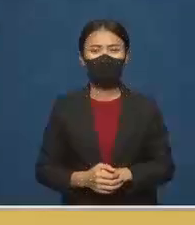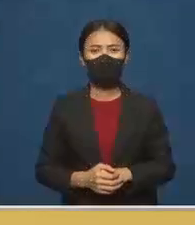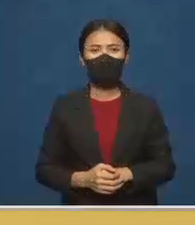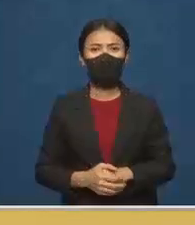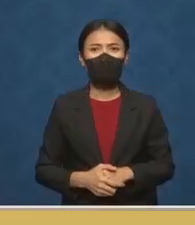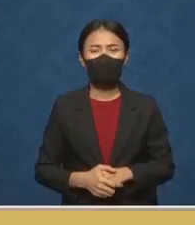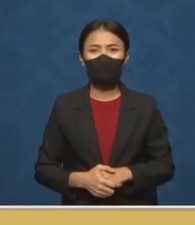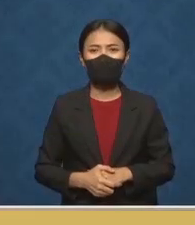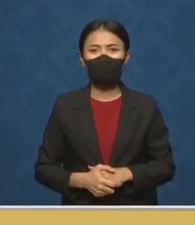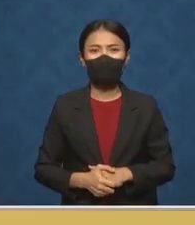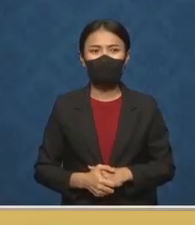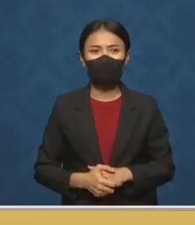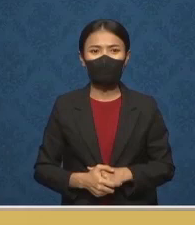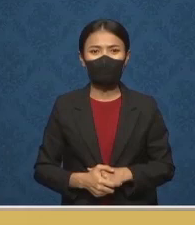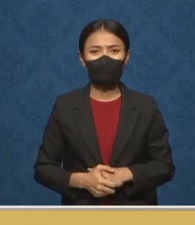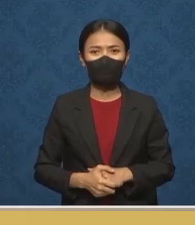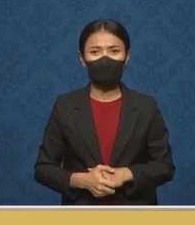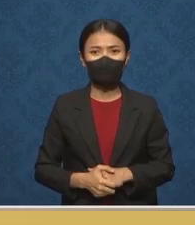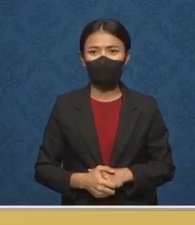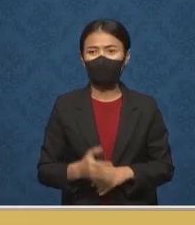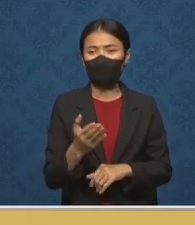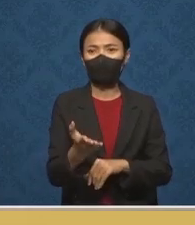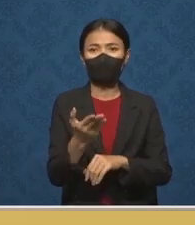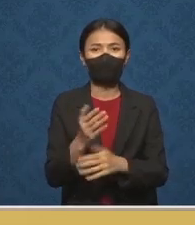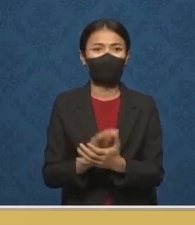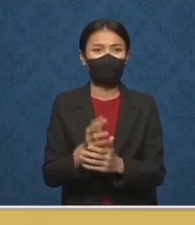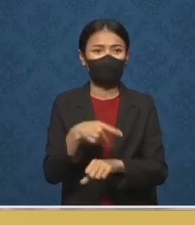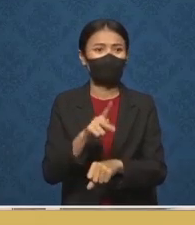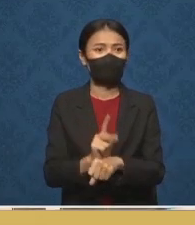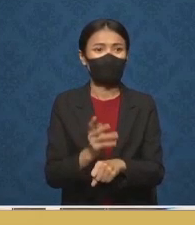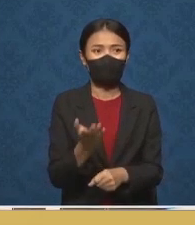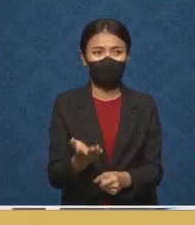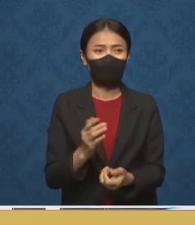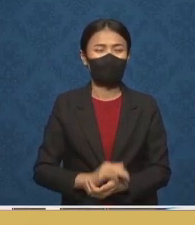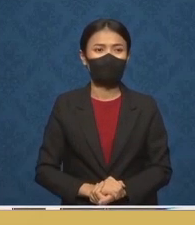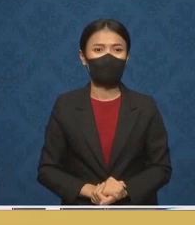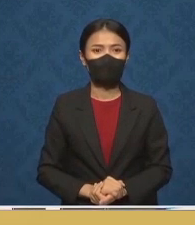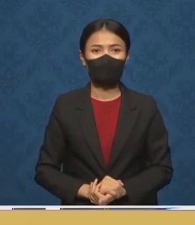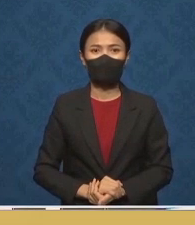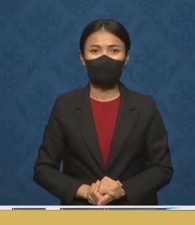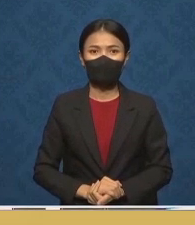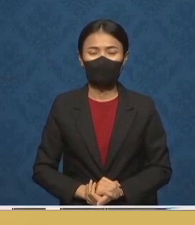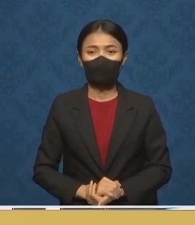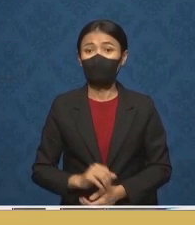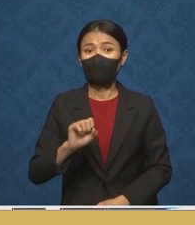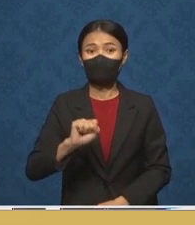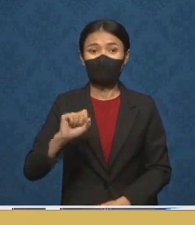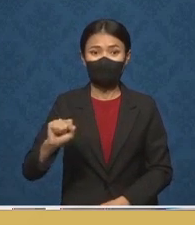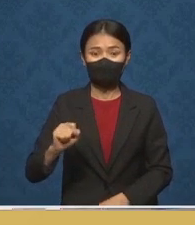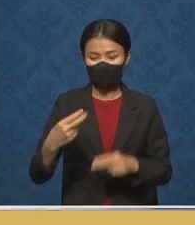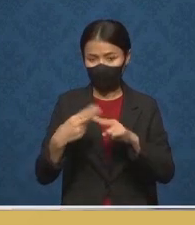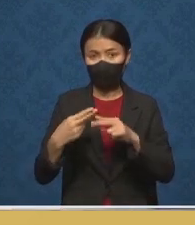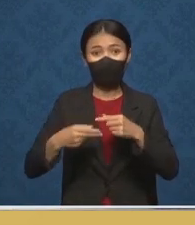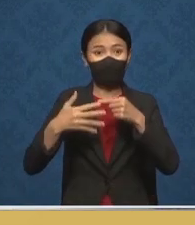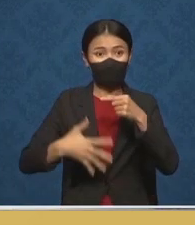เชิญครับ กับเรียนท่านประธานที่เคารพครับผมพันตำรวจเอกทวีซอดส่องสมาชิกสภาผู้แทนราษฎรแบบบัญชีรายชื่อพร